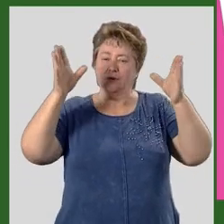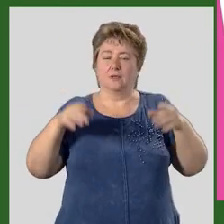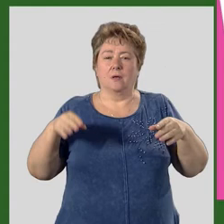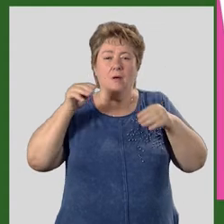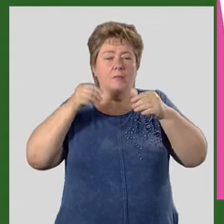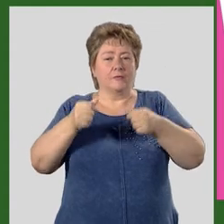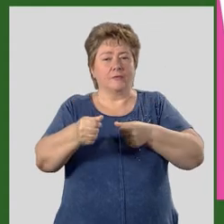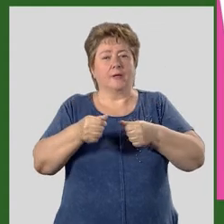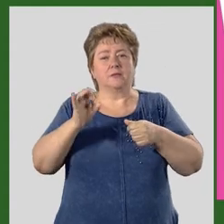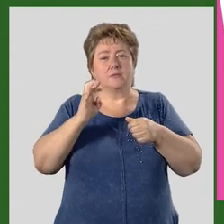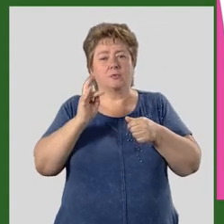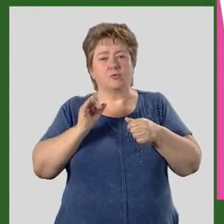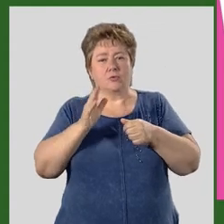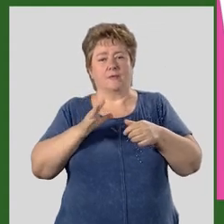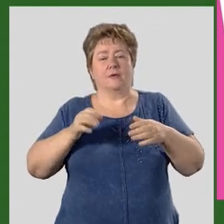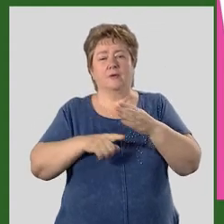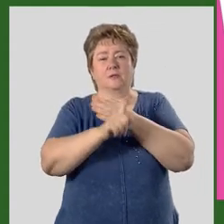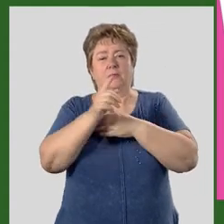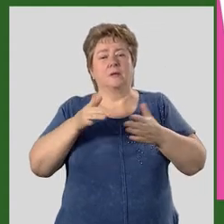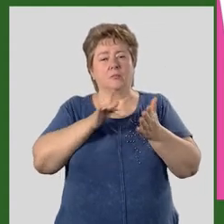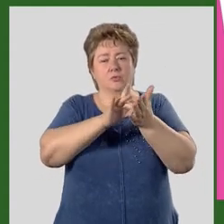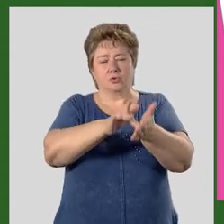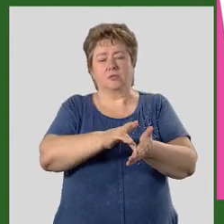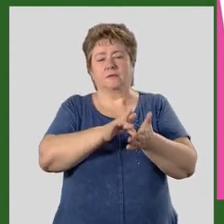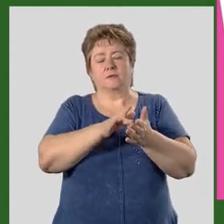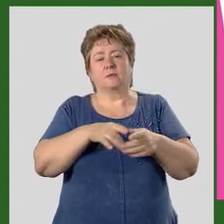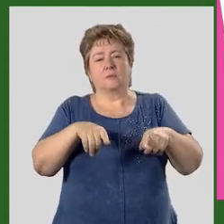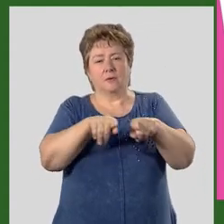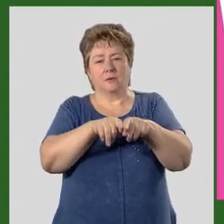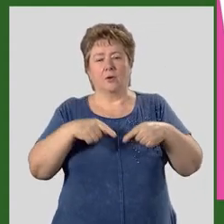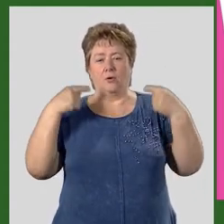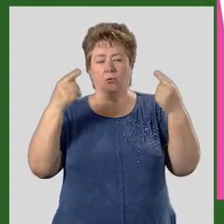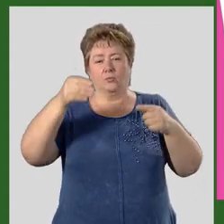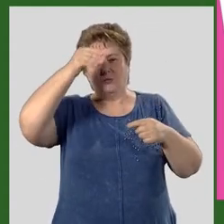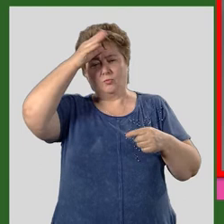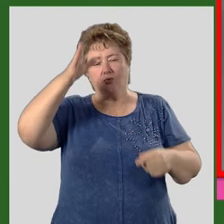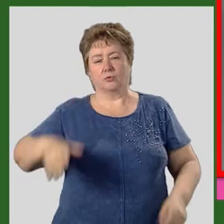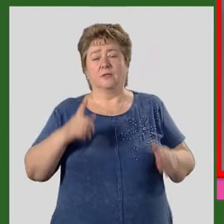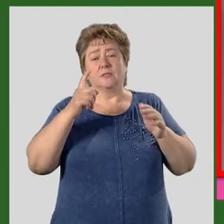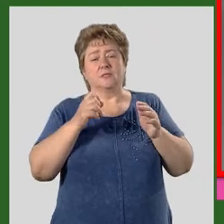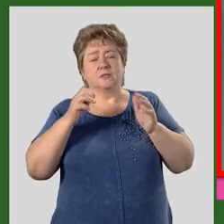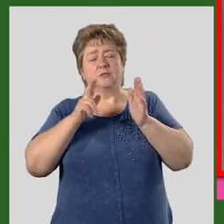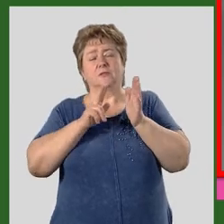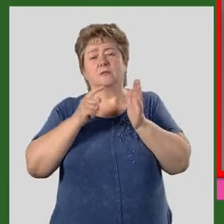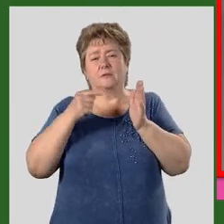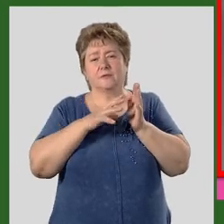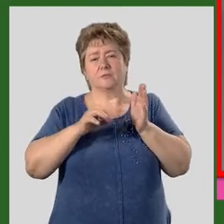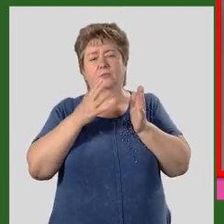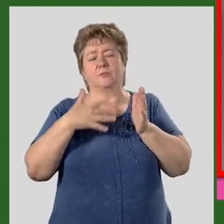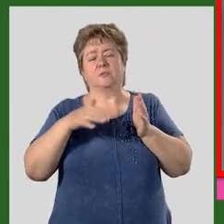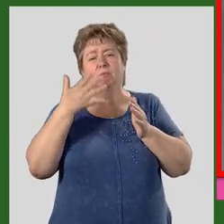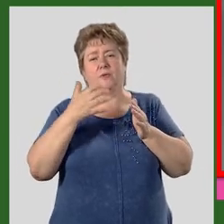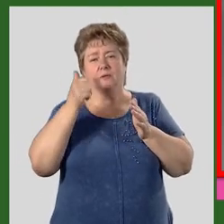Под влиянием Семенова стал путешественником и крупным ученым. С